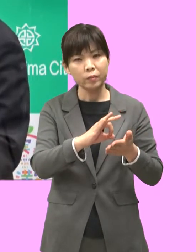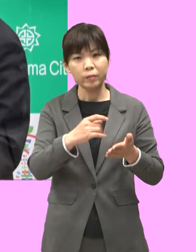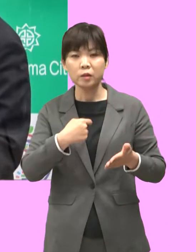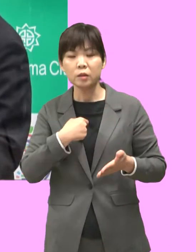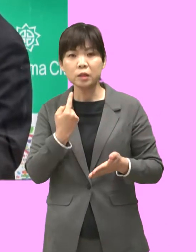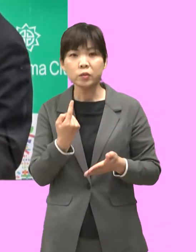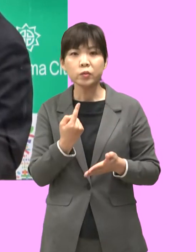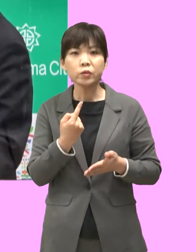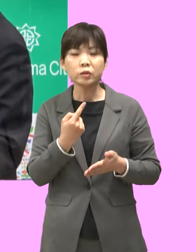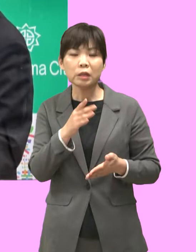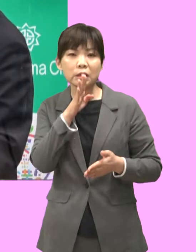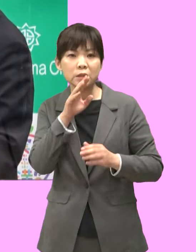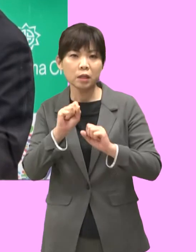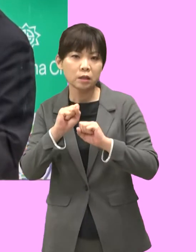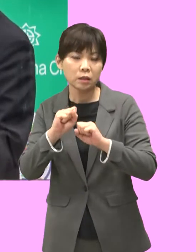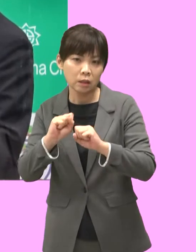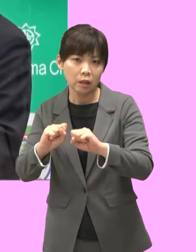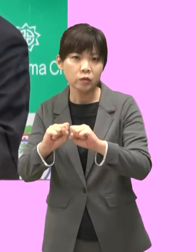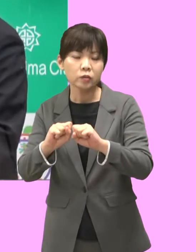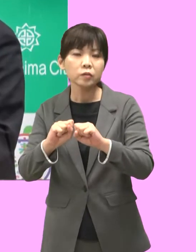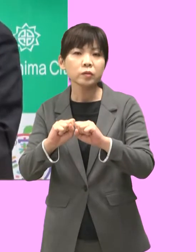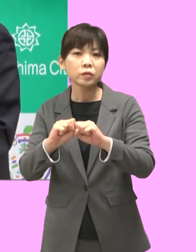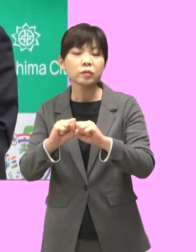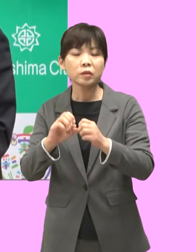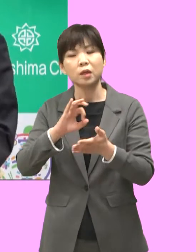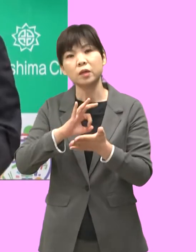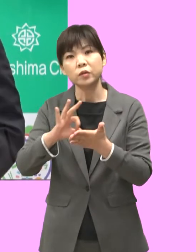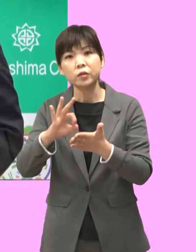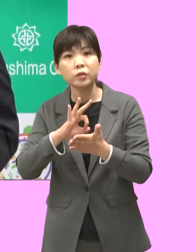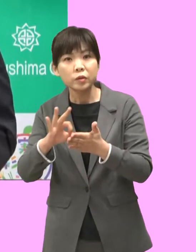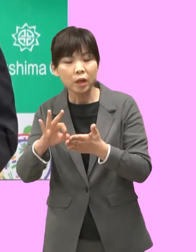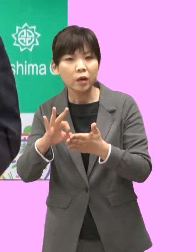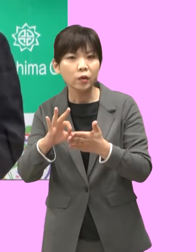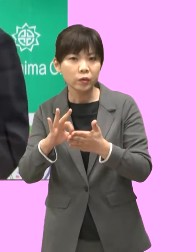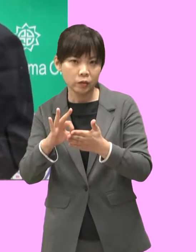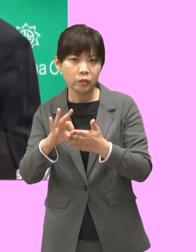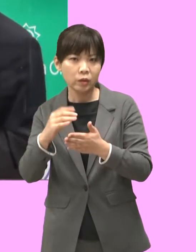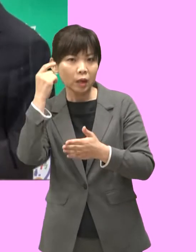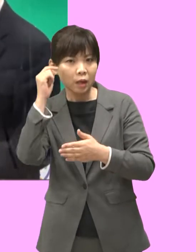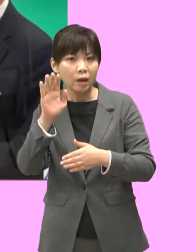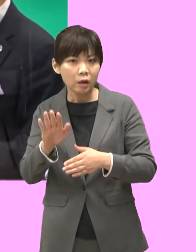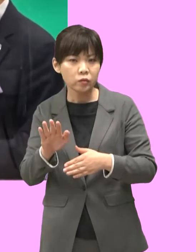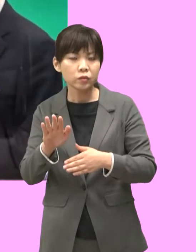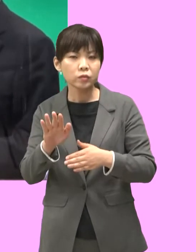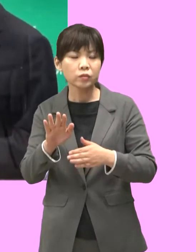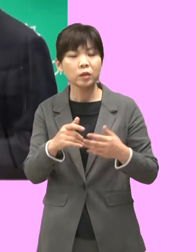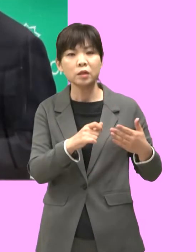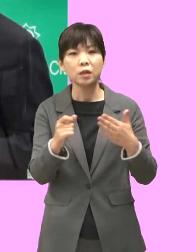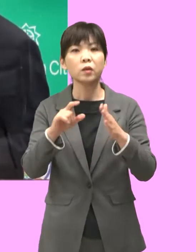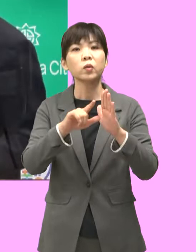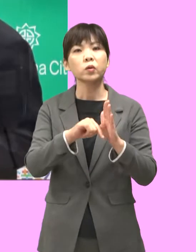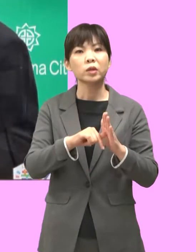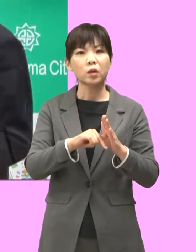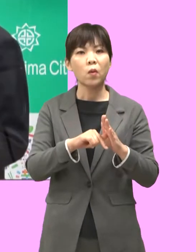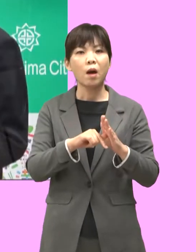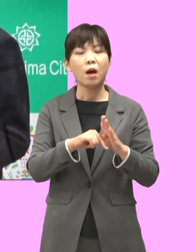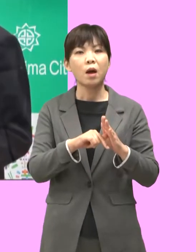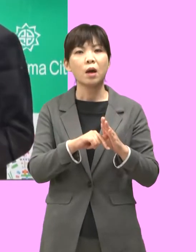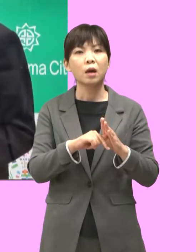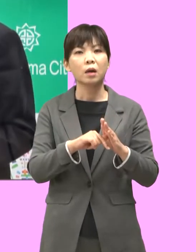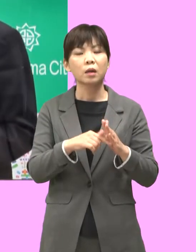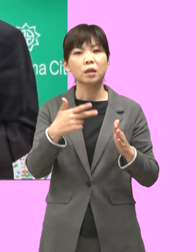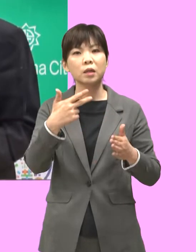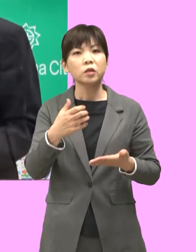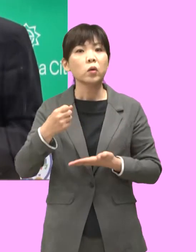が実施主体となり利活用を行うものでありまして、提案が採用された場合、公有財産